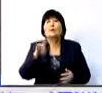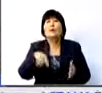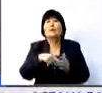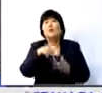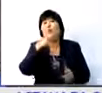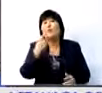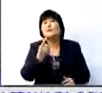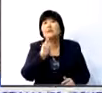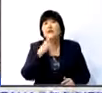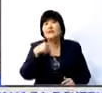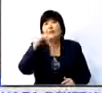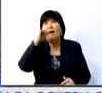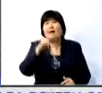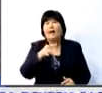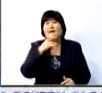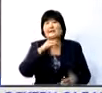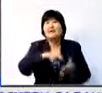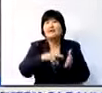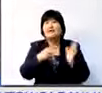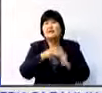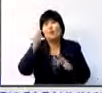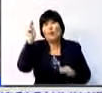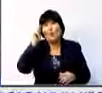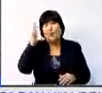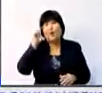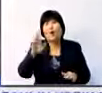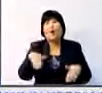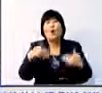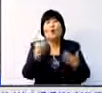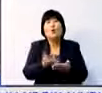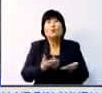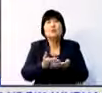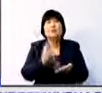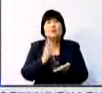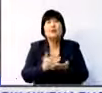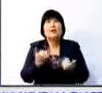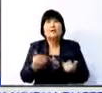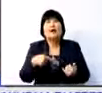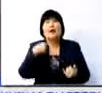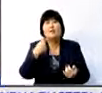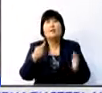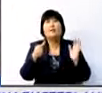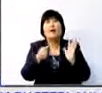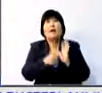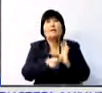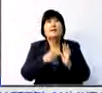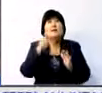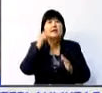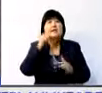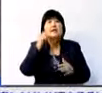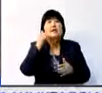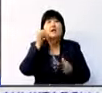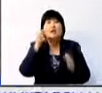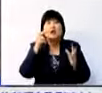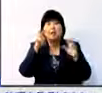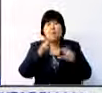орыс тілінде Қазақстанның стандартымен оқуға ұсыныс бар. Жаңа мен 6-шы ертеңгі мәселе қаралатын